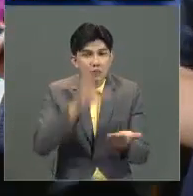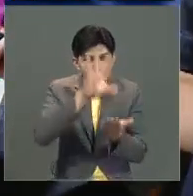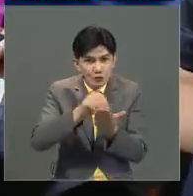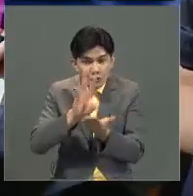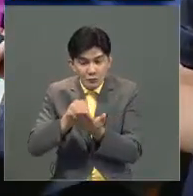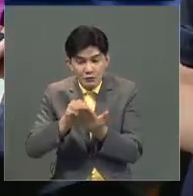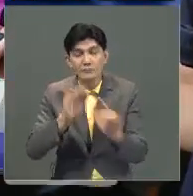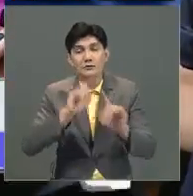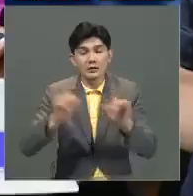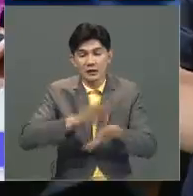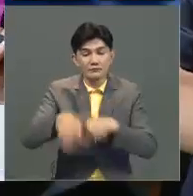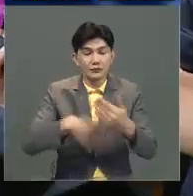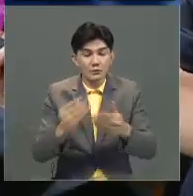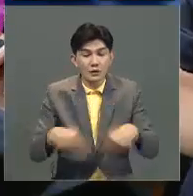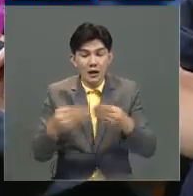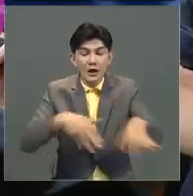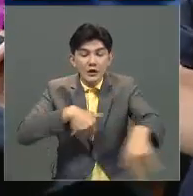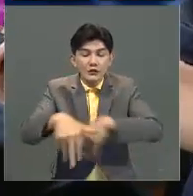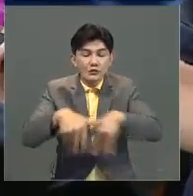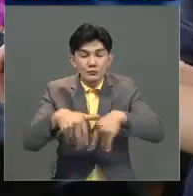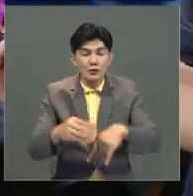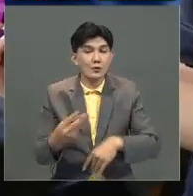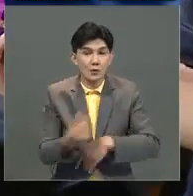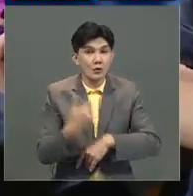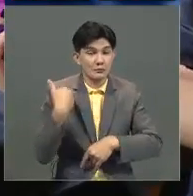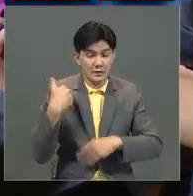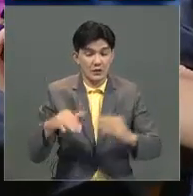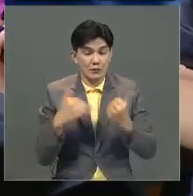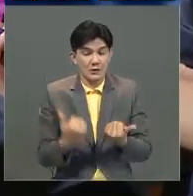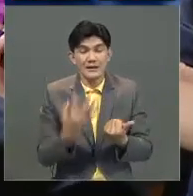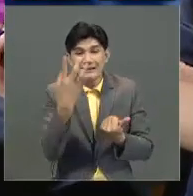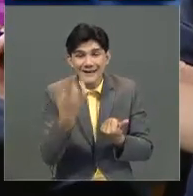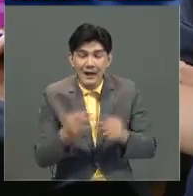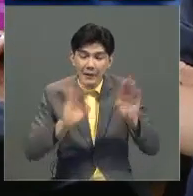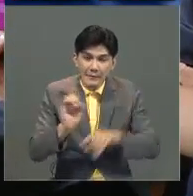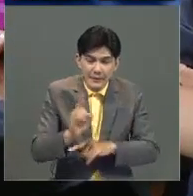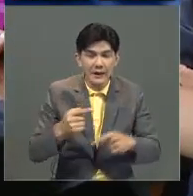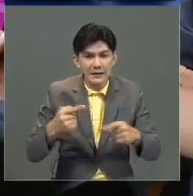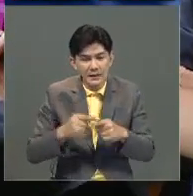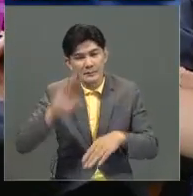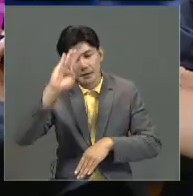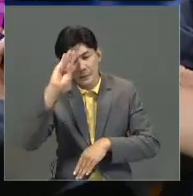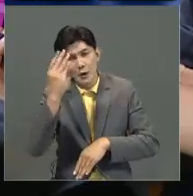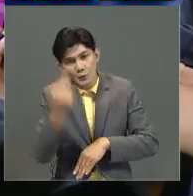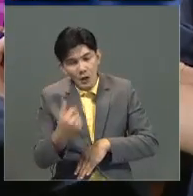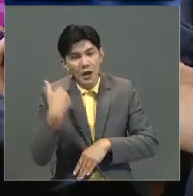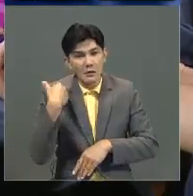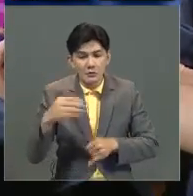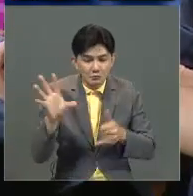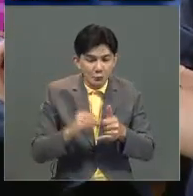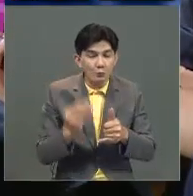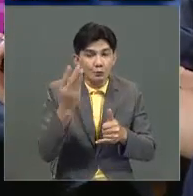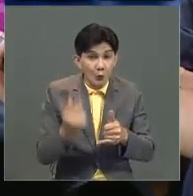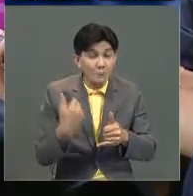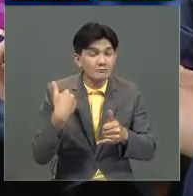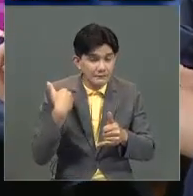ข่าวสารต่างๆเราเนี่ยลงไปถึงพี่น้องประชาชนว่าวันนี้เนี่ยมีสถานการณ์อย่างไรมีคนเจ็บไข้ได้ป่วยขนาดไหนมีผู้ติดเชื้อขนาด